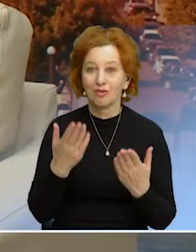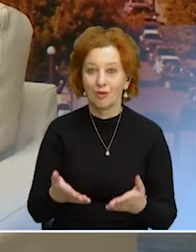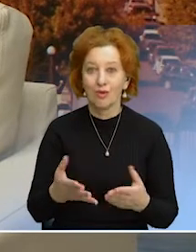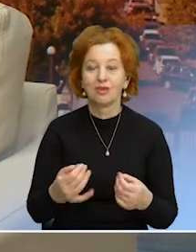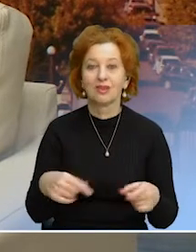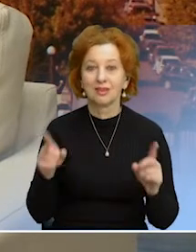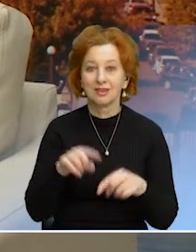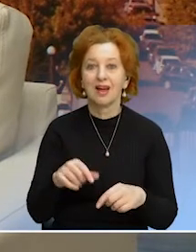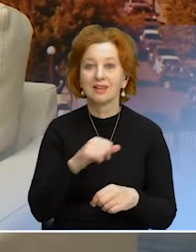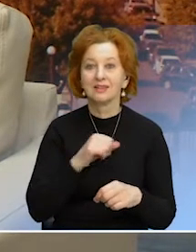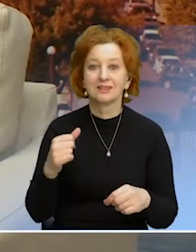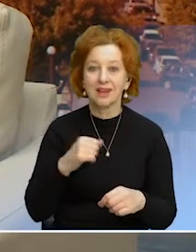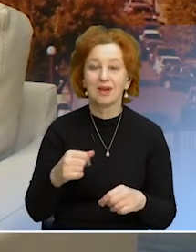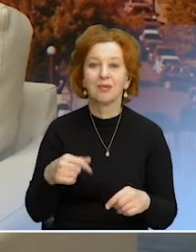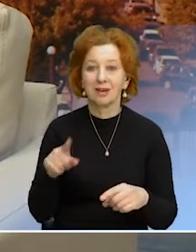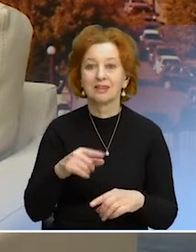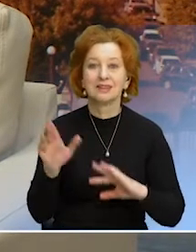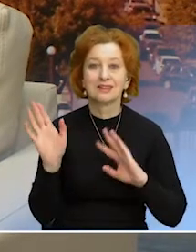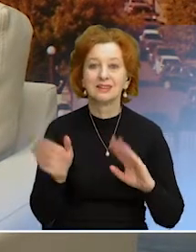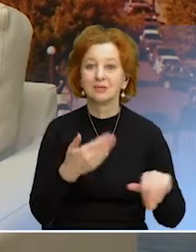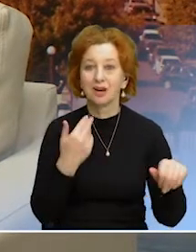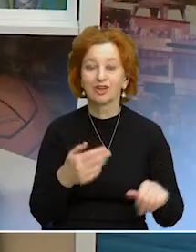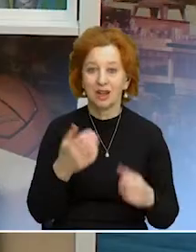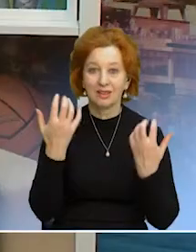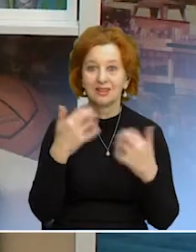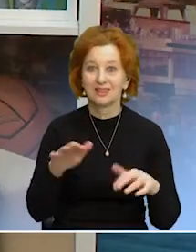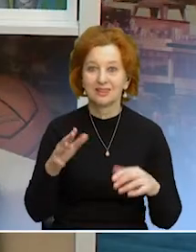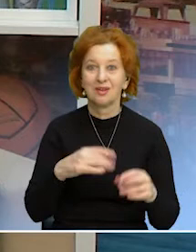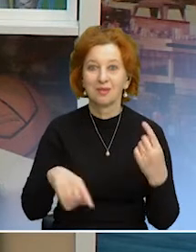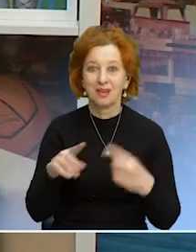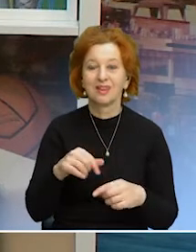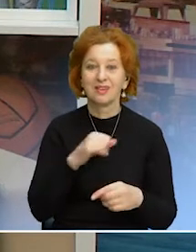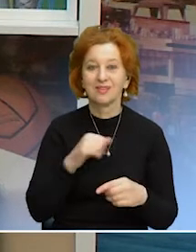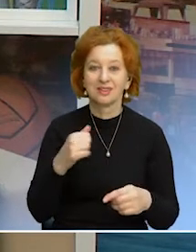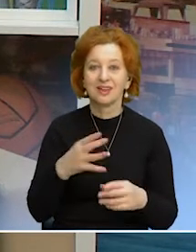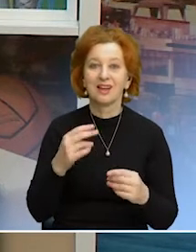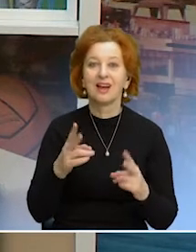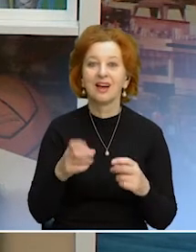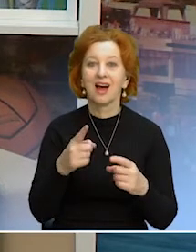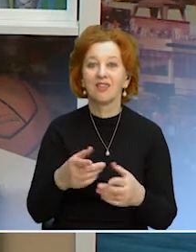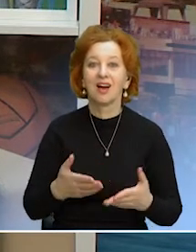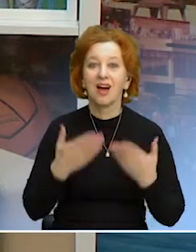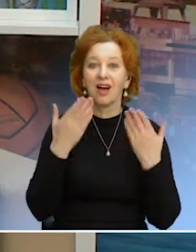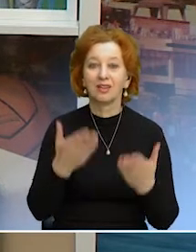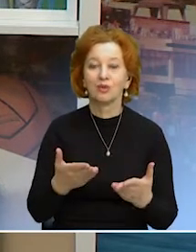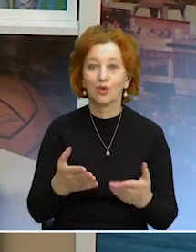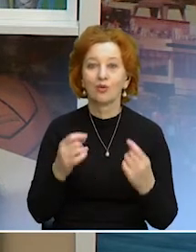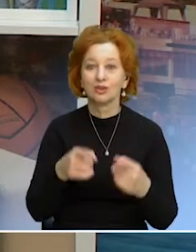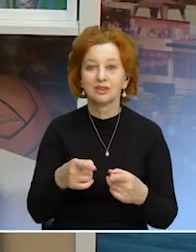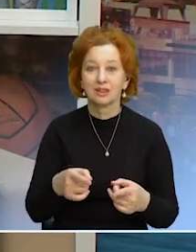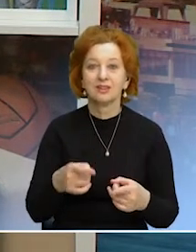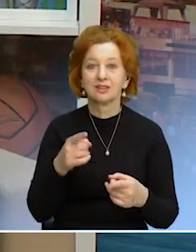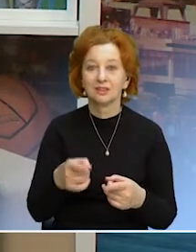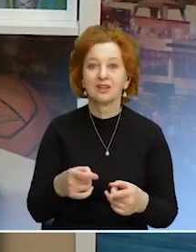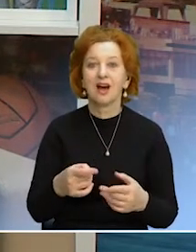Вот как-то она так незаметно и прошла. Вы, кстати, сами затронули сейчас эту тему по поводу того, что молодость, она в душе. А вот как вы относитесь к, ну,